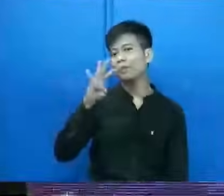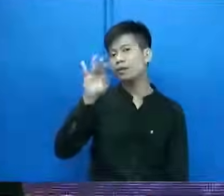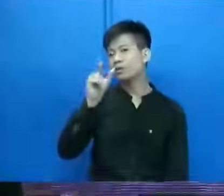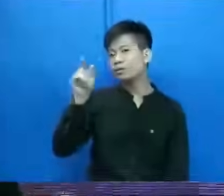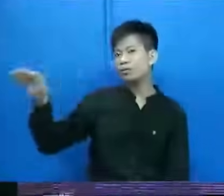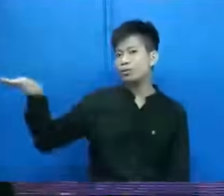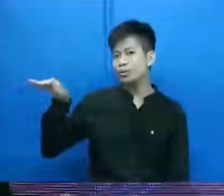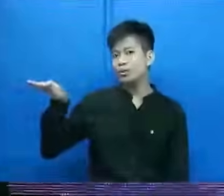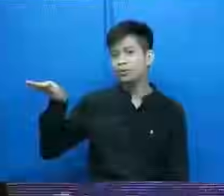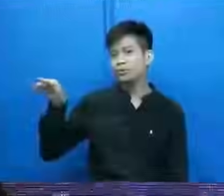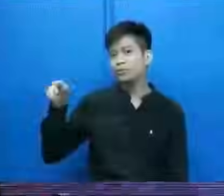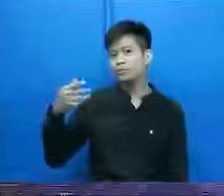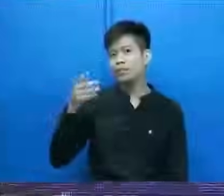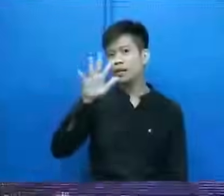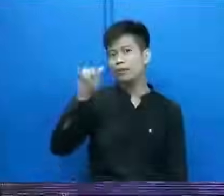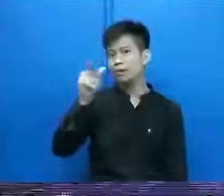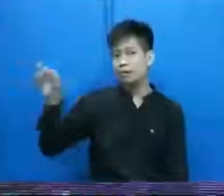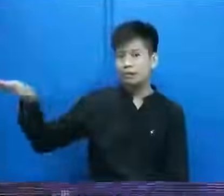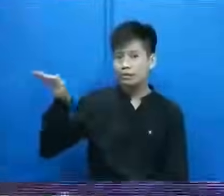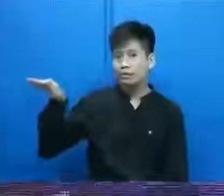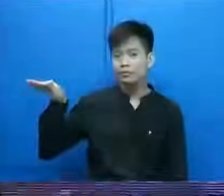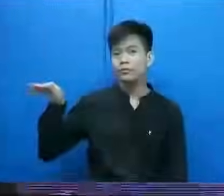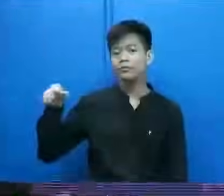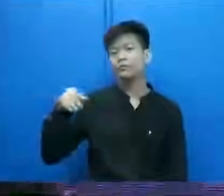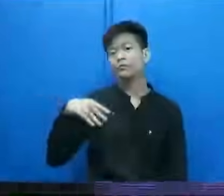Empat juz. Lima juz.